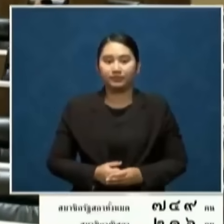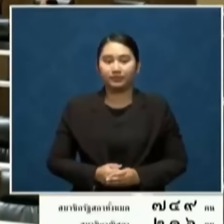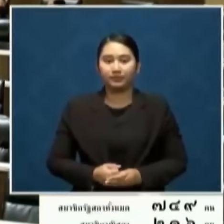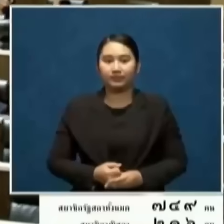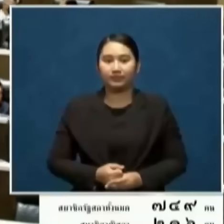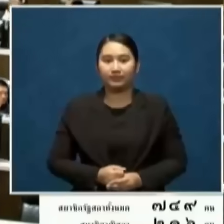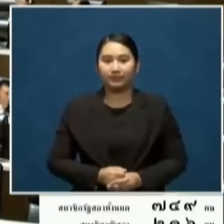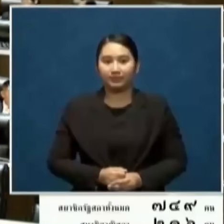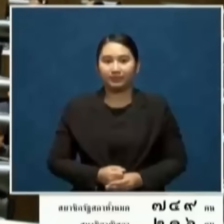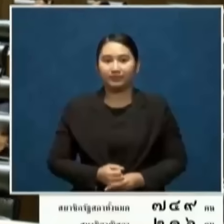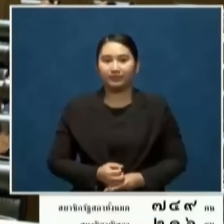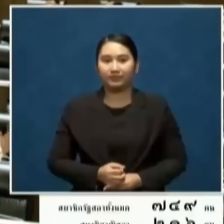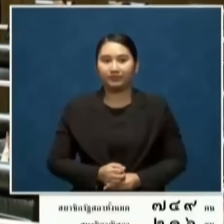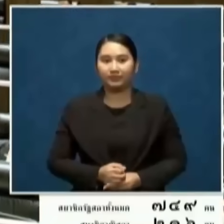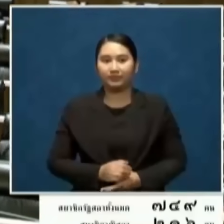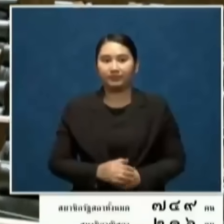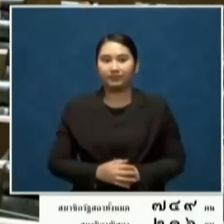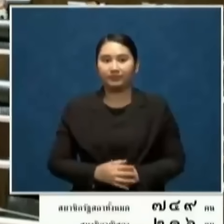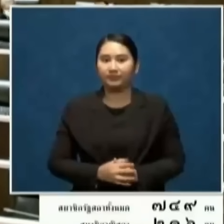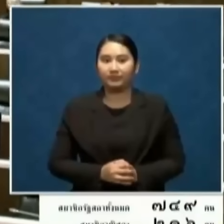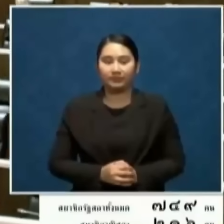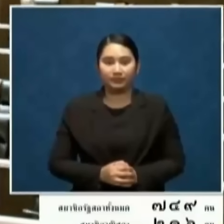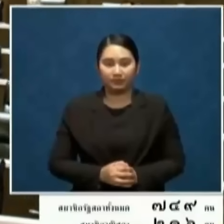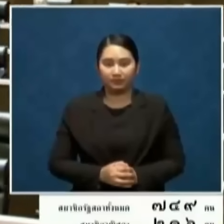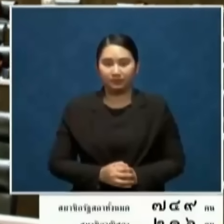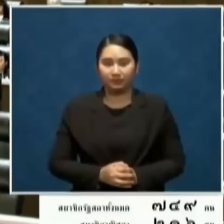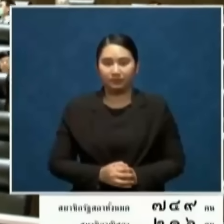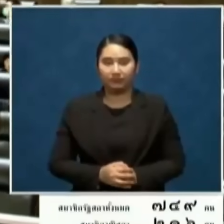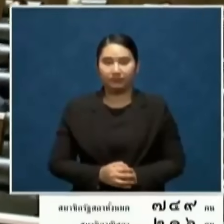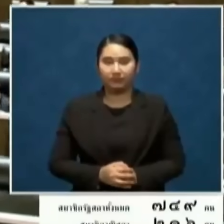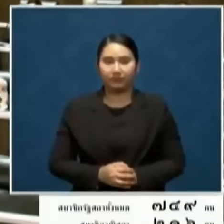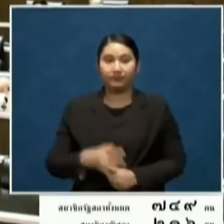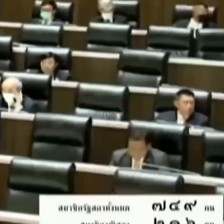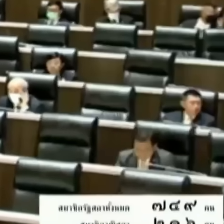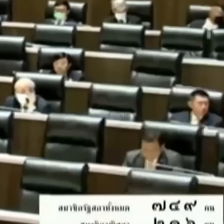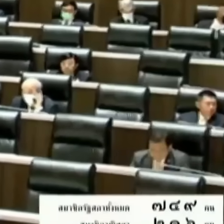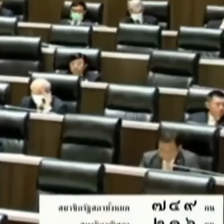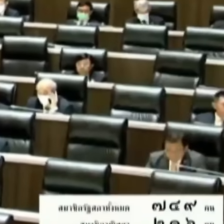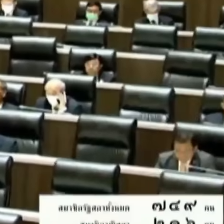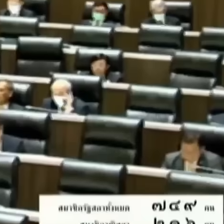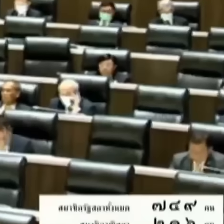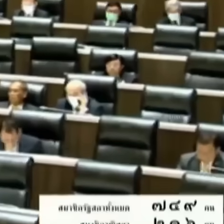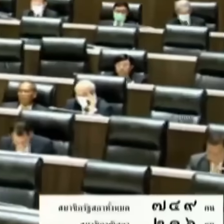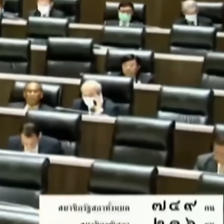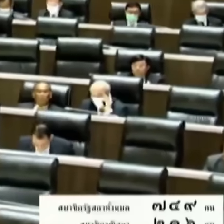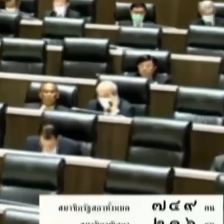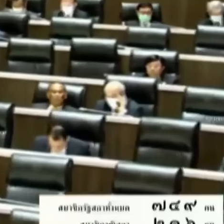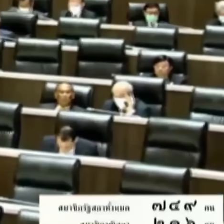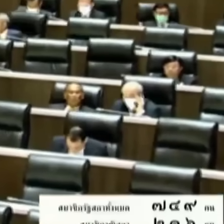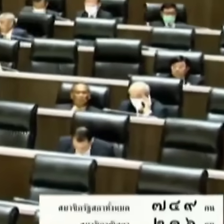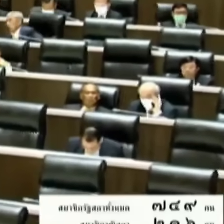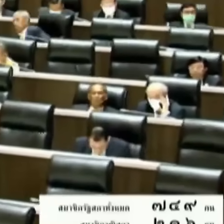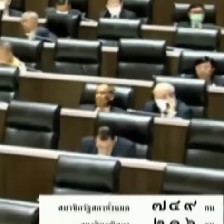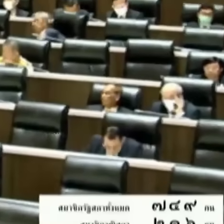คะเพราะว่าไปเยอะแล้วเหมือนกันนะคะเรียกว่าเกินครึ่งทางแล้วล่ะแต่ว่าในส่วนของคุณพิธาเนี่ยตอนนี้ได้คะแนนเห็น